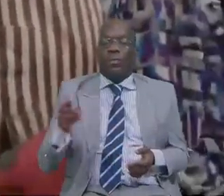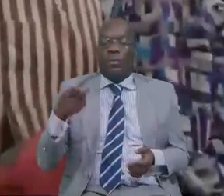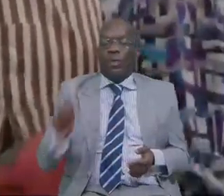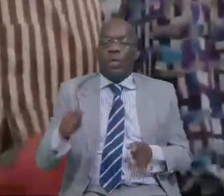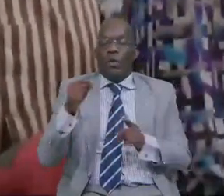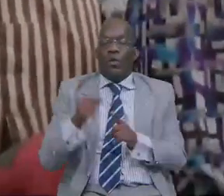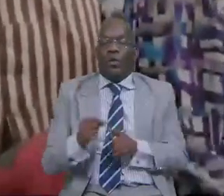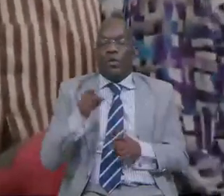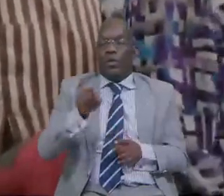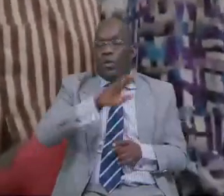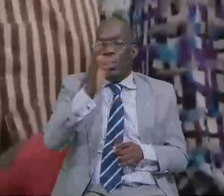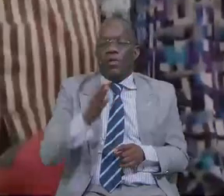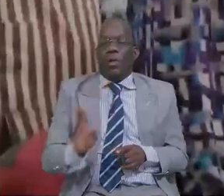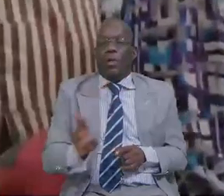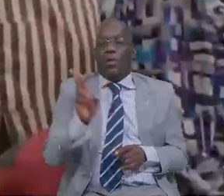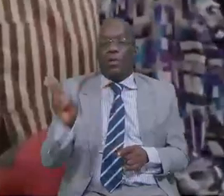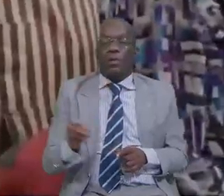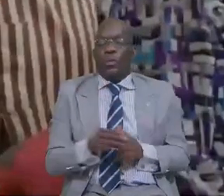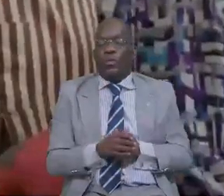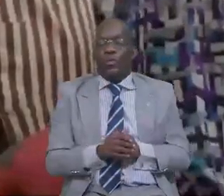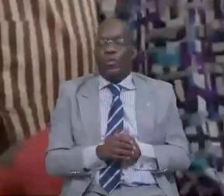Utilise les paroles que tu n'as jamais utilisées.